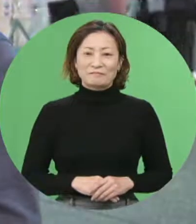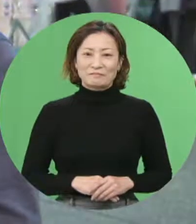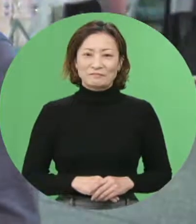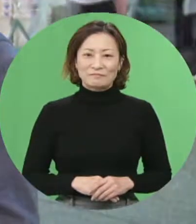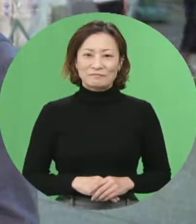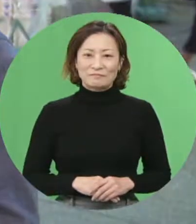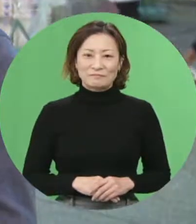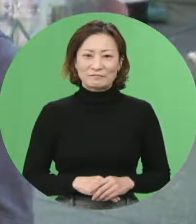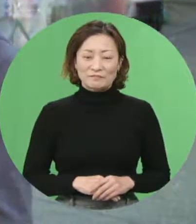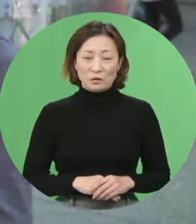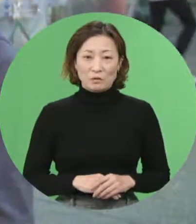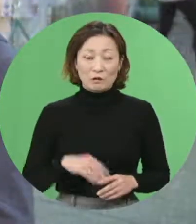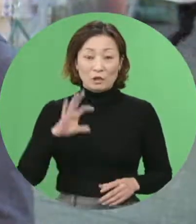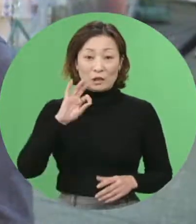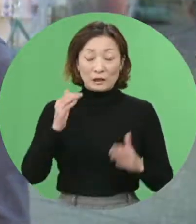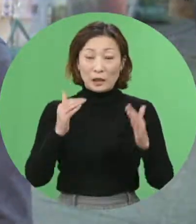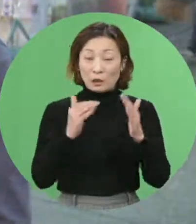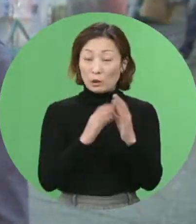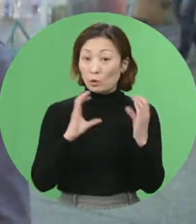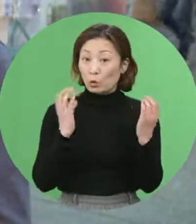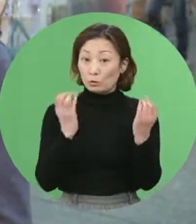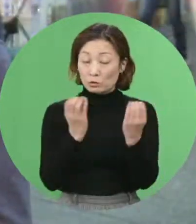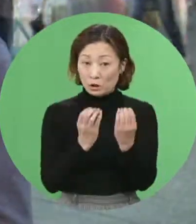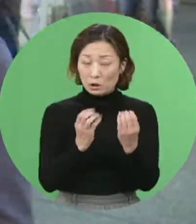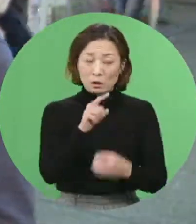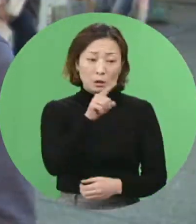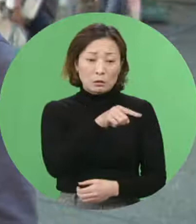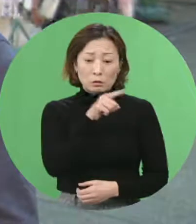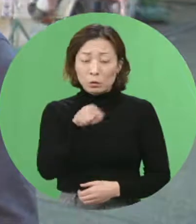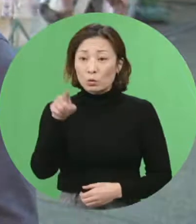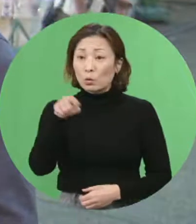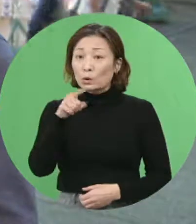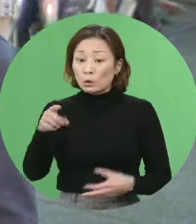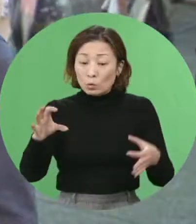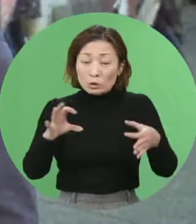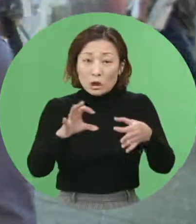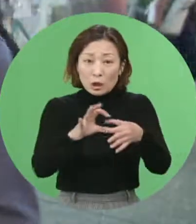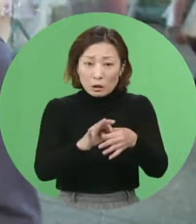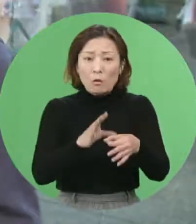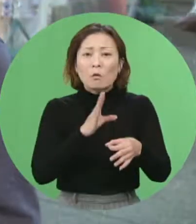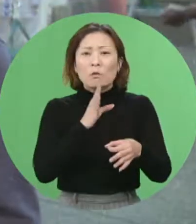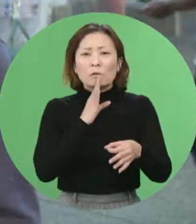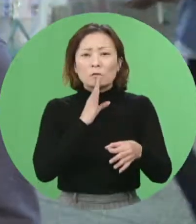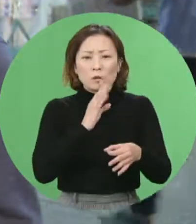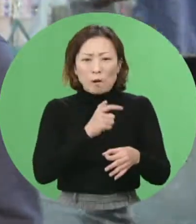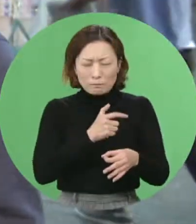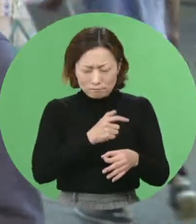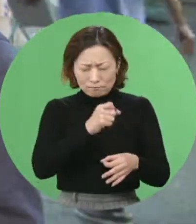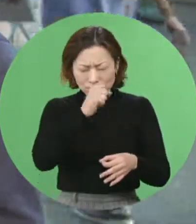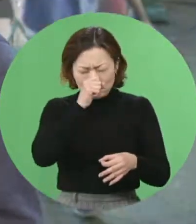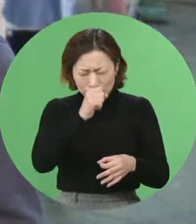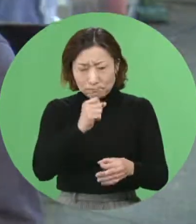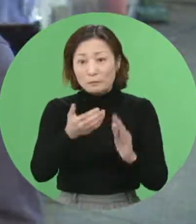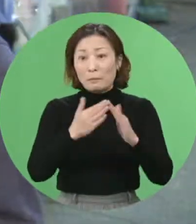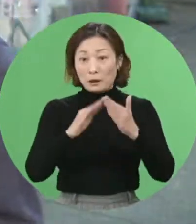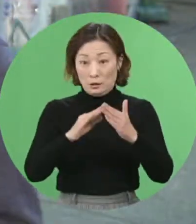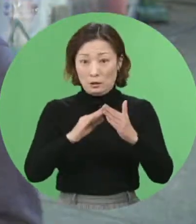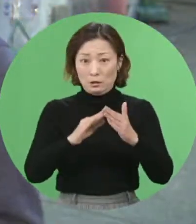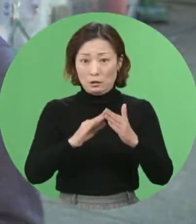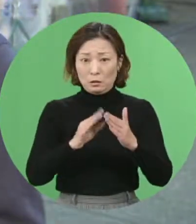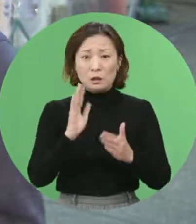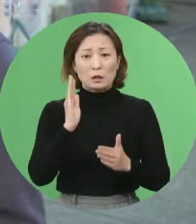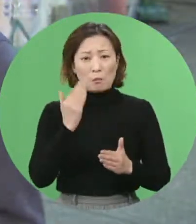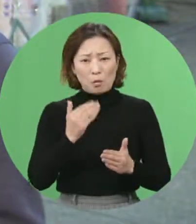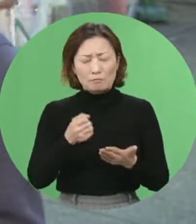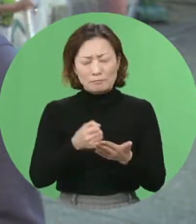金岩のですねコミュニティ、だいたい人と人とのつながりがですね、本来はとってもいい町なんですが、 少しずつ残念ながら